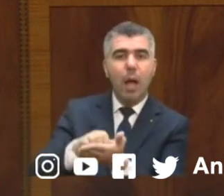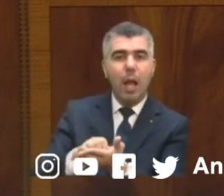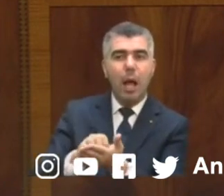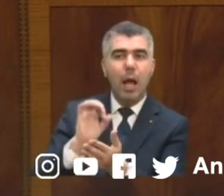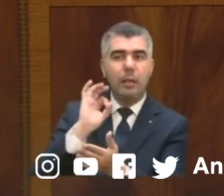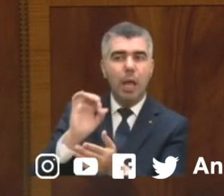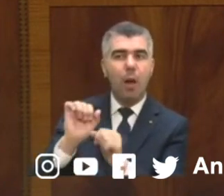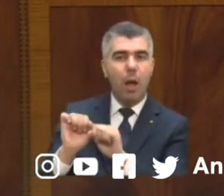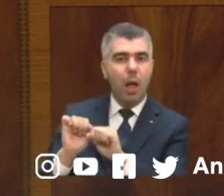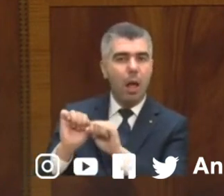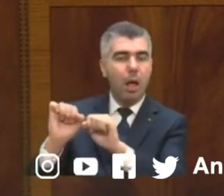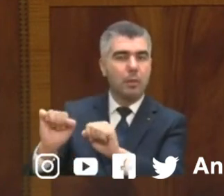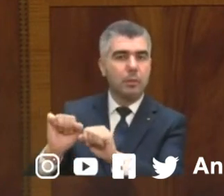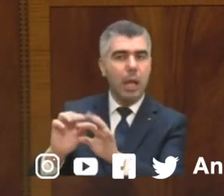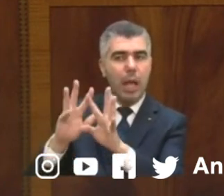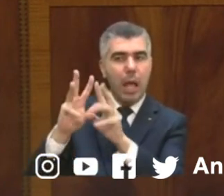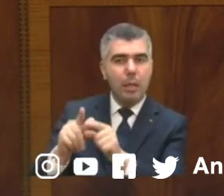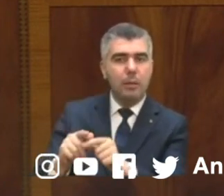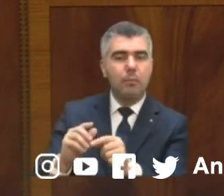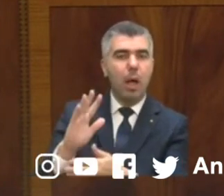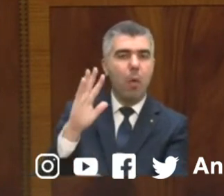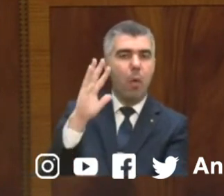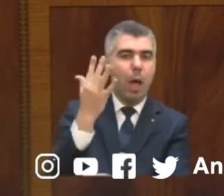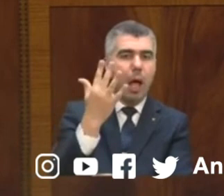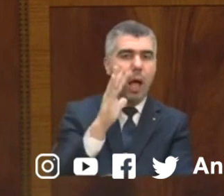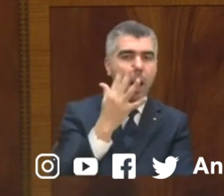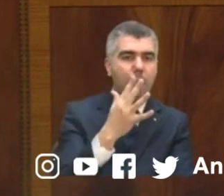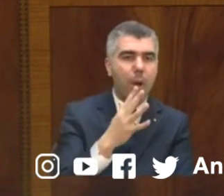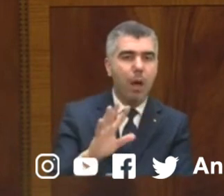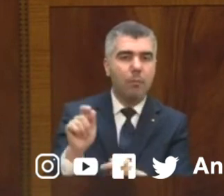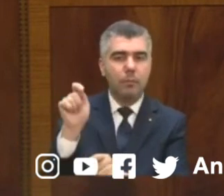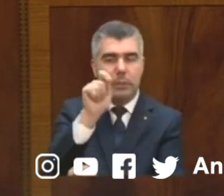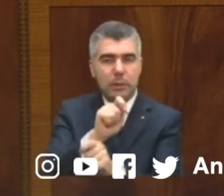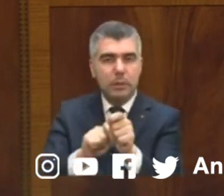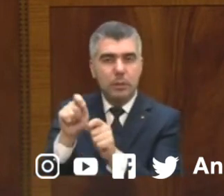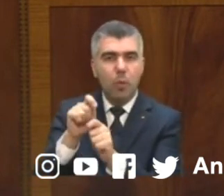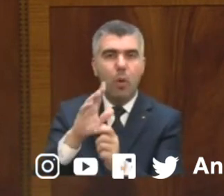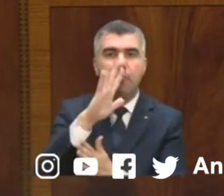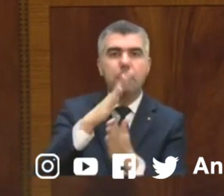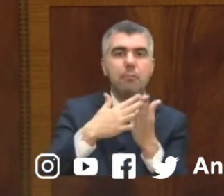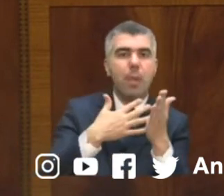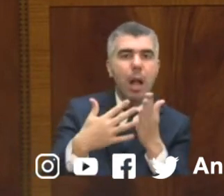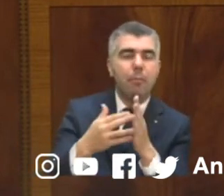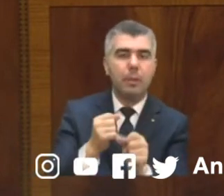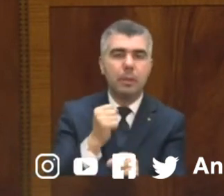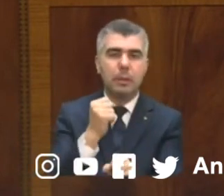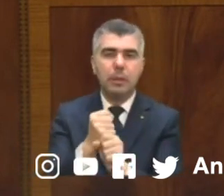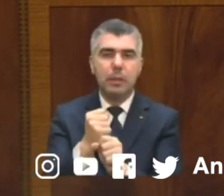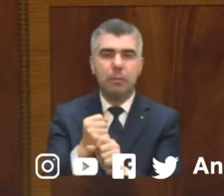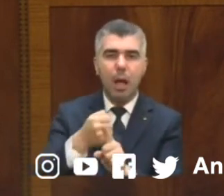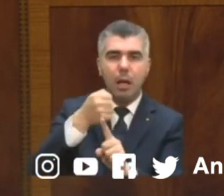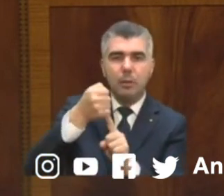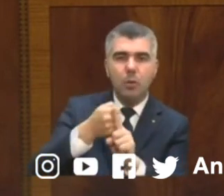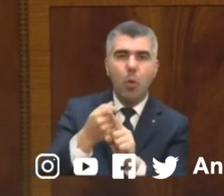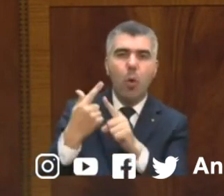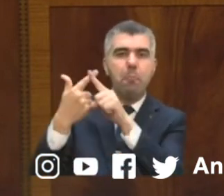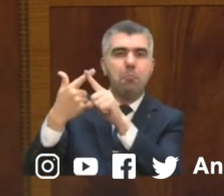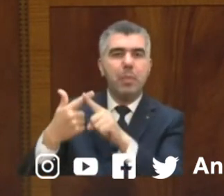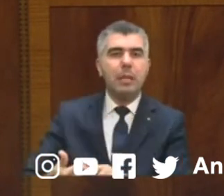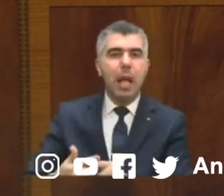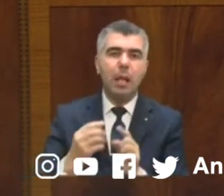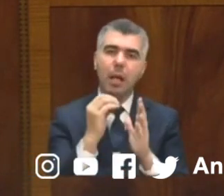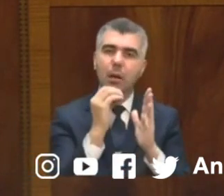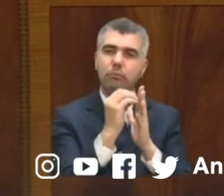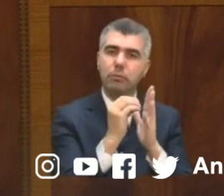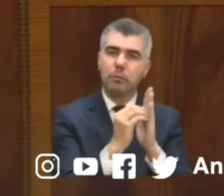الفلاحي والمجال الغابوي وتقييمها ووضع برامج عمل وتحديد كلفة التدخلات.